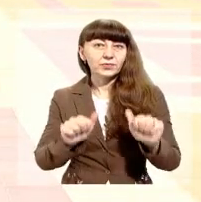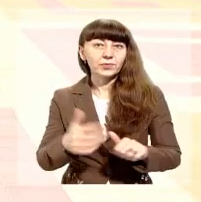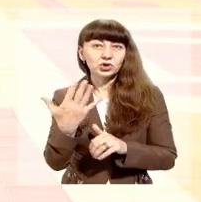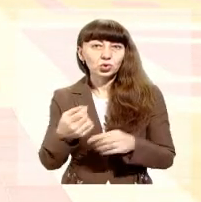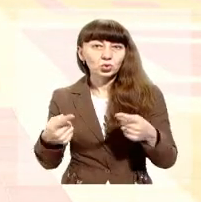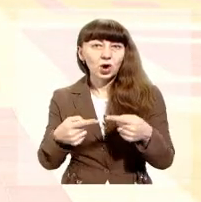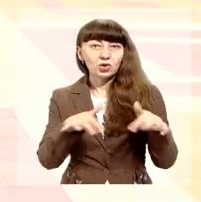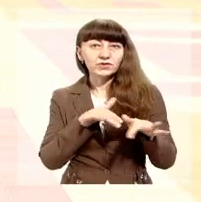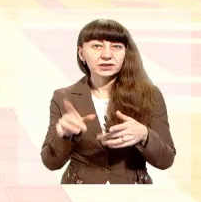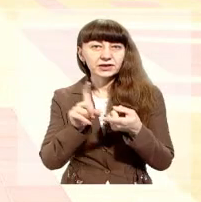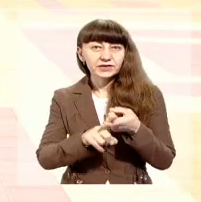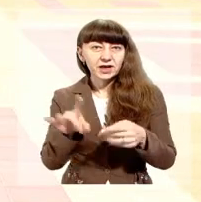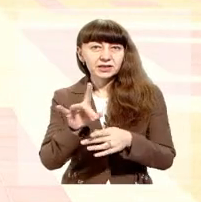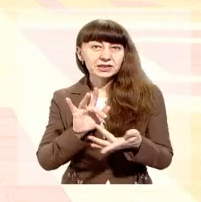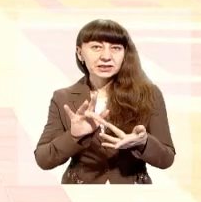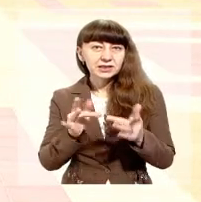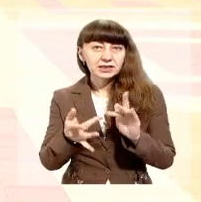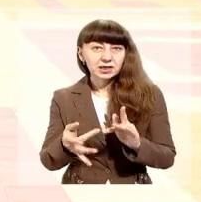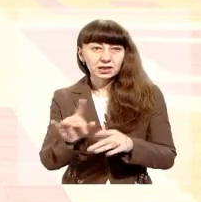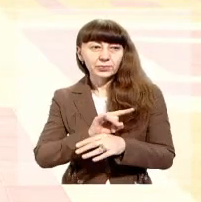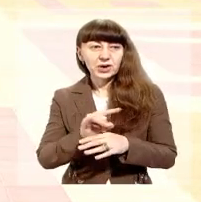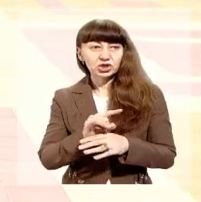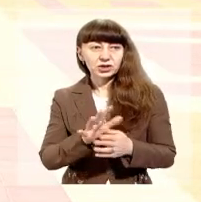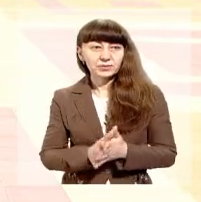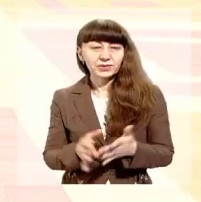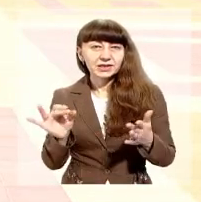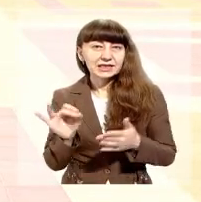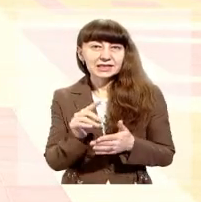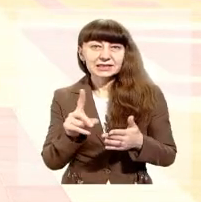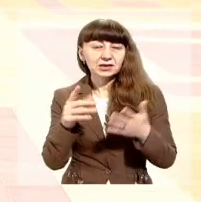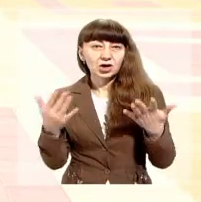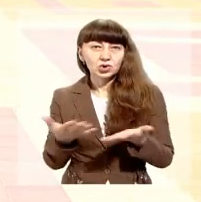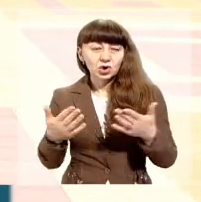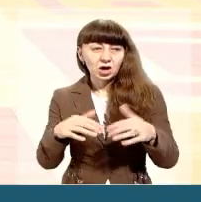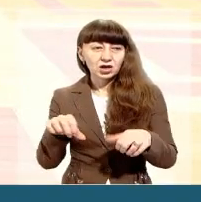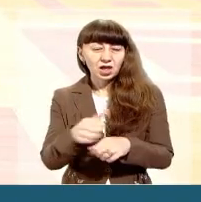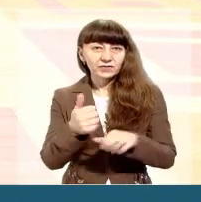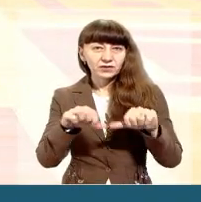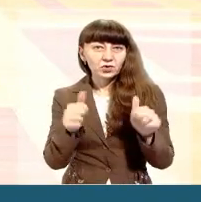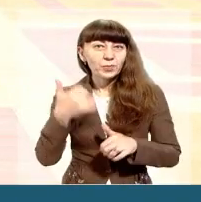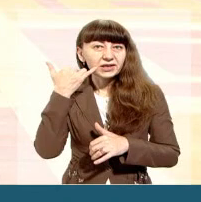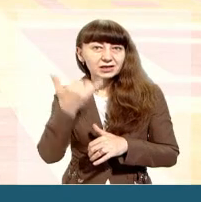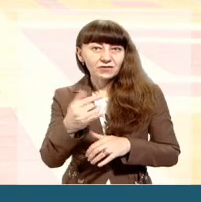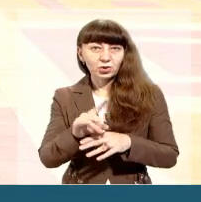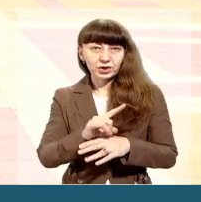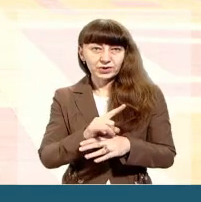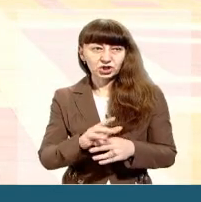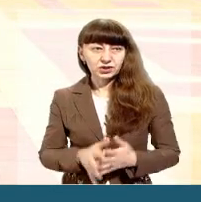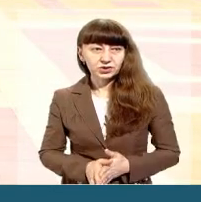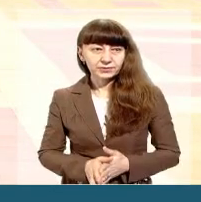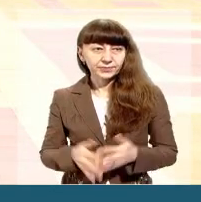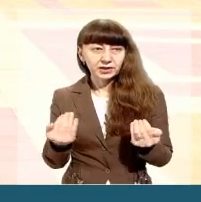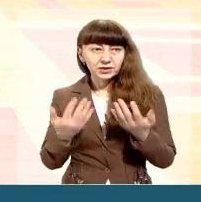500 уголовных дел, связанных с интернет-мошенничеством, из которых основными видами являются телефонное мошенничество.